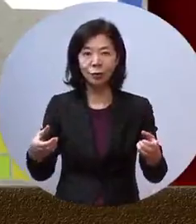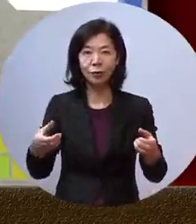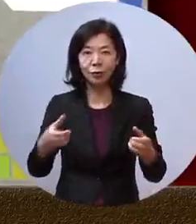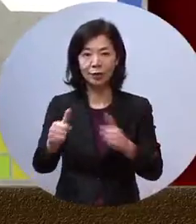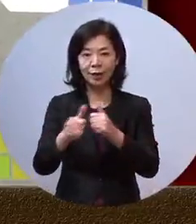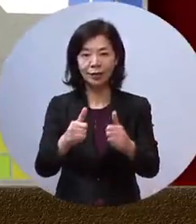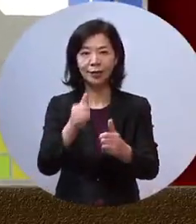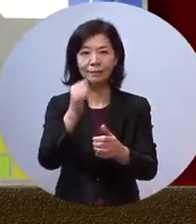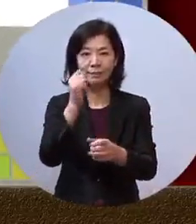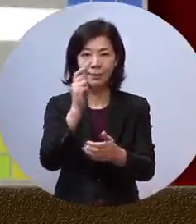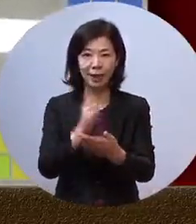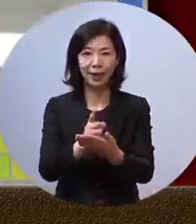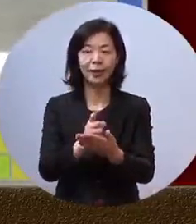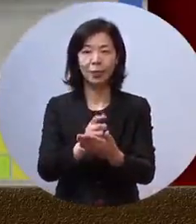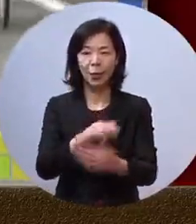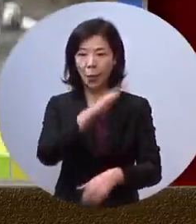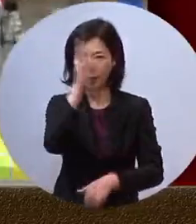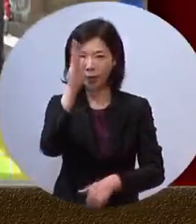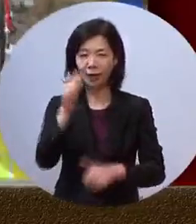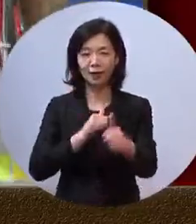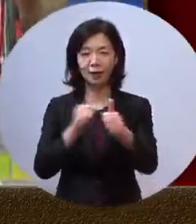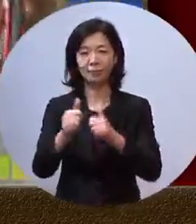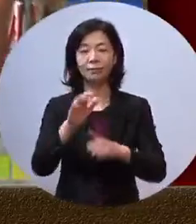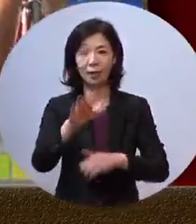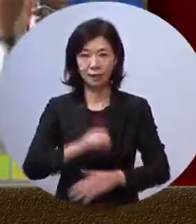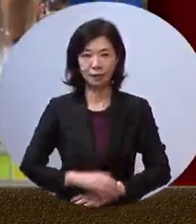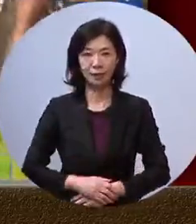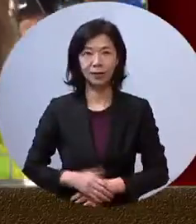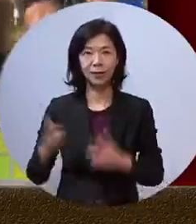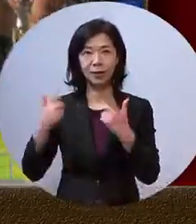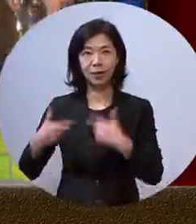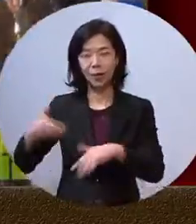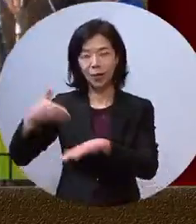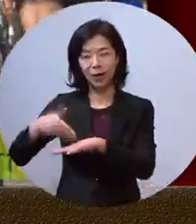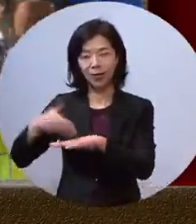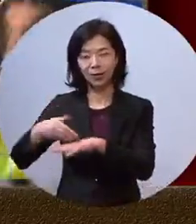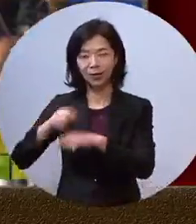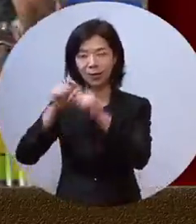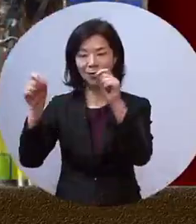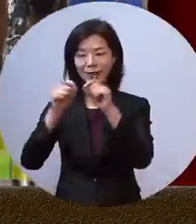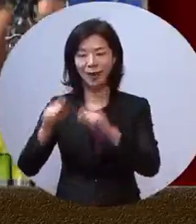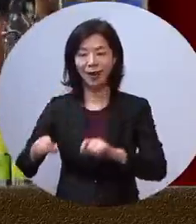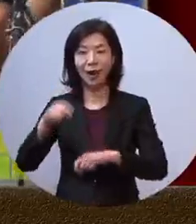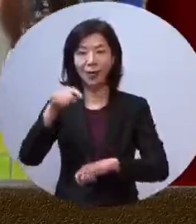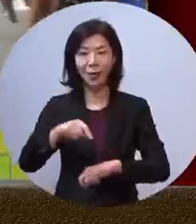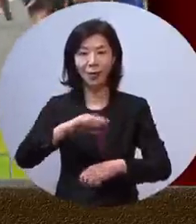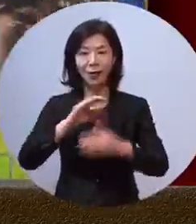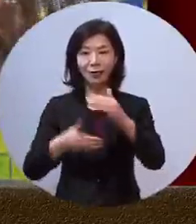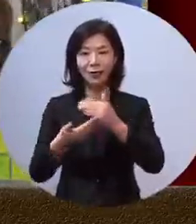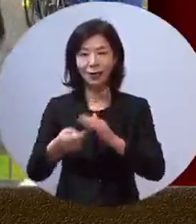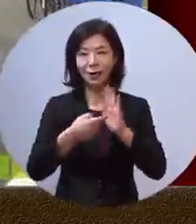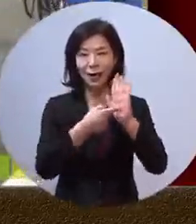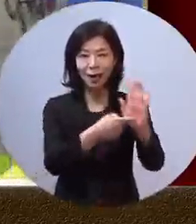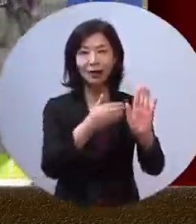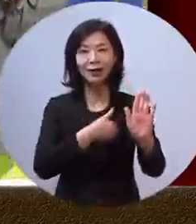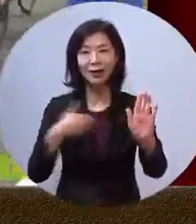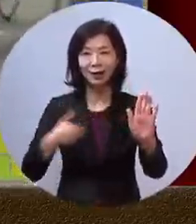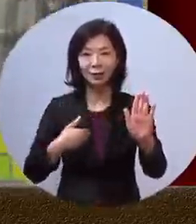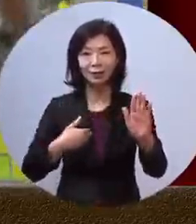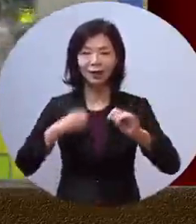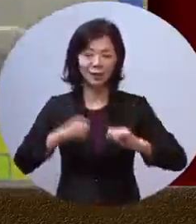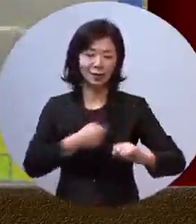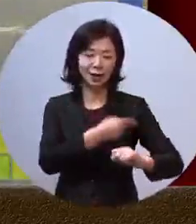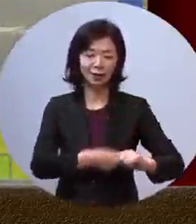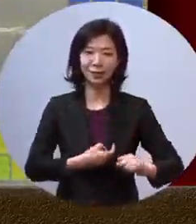の。参加者は日頃積んだトレーニングの成果をこの藤沢で発揮できるとあってやる気満々です